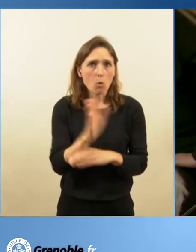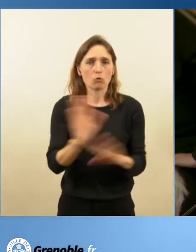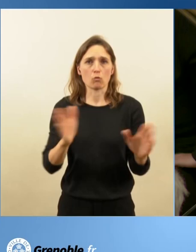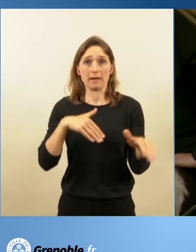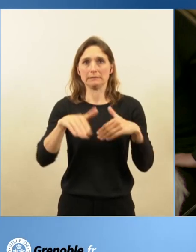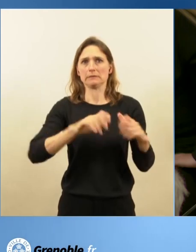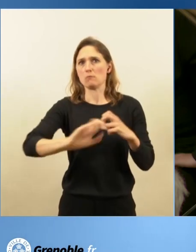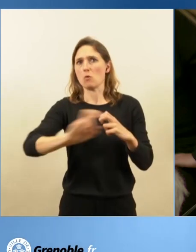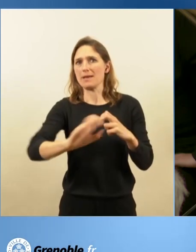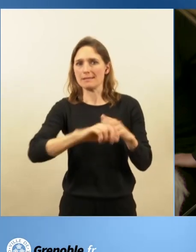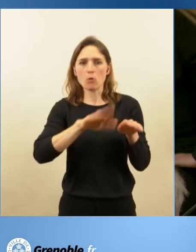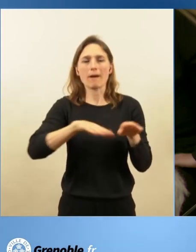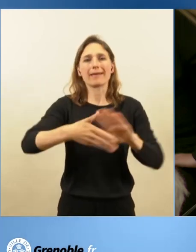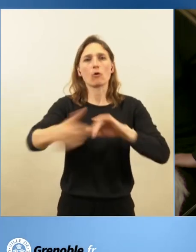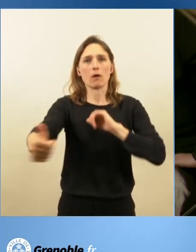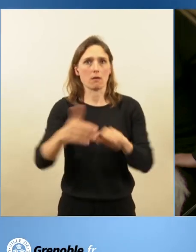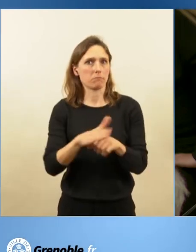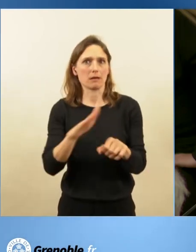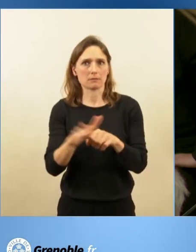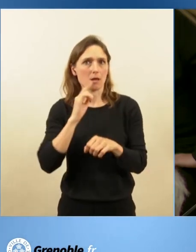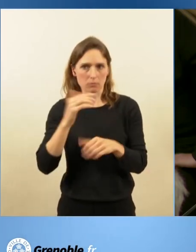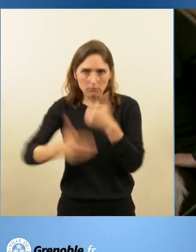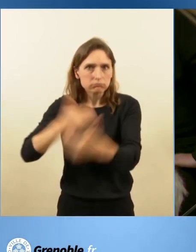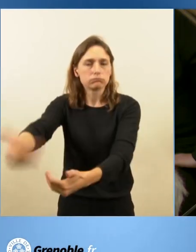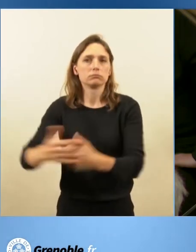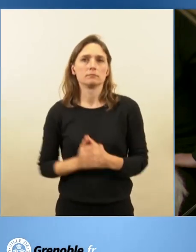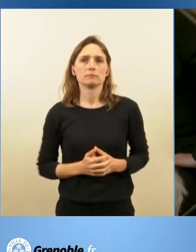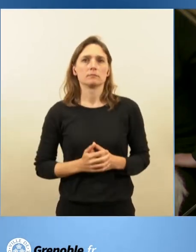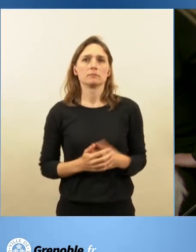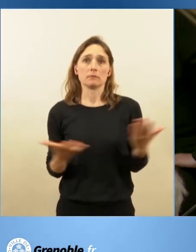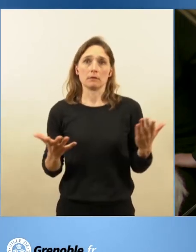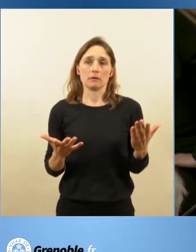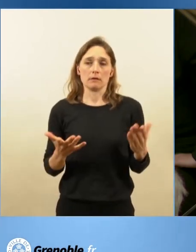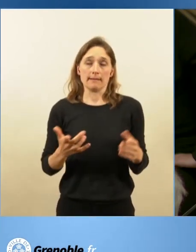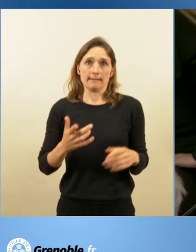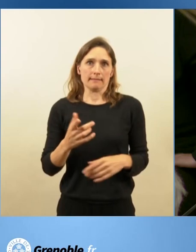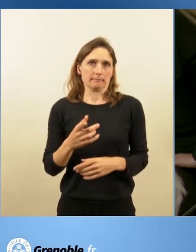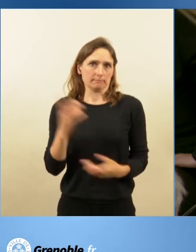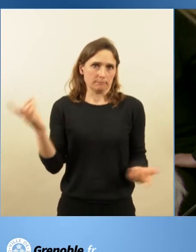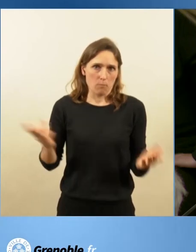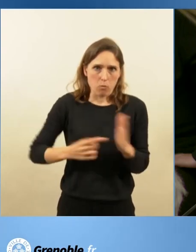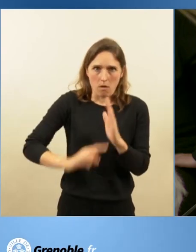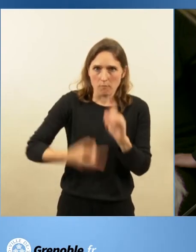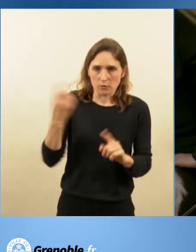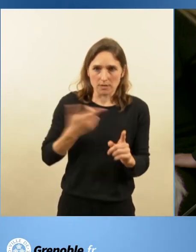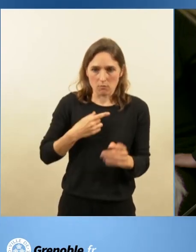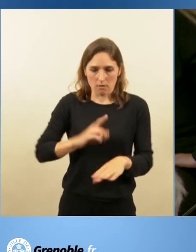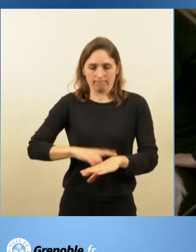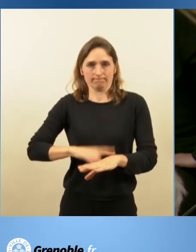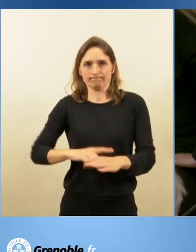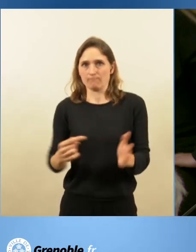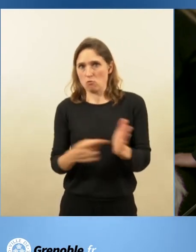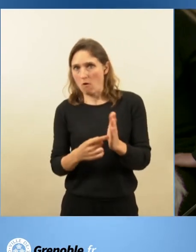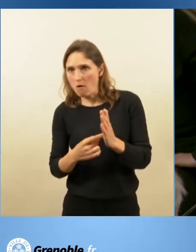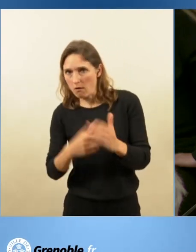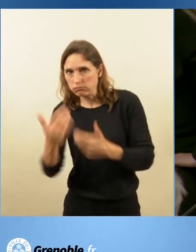franchir ce cap dont l'opportunité n'est pas aromettre en question la question c'est le timing pour que cette mesure soit tenable pour les habitants pour que